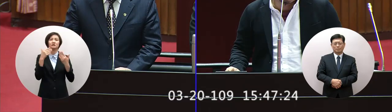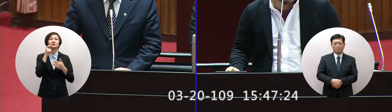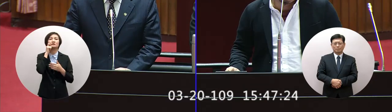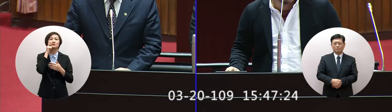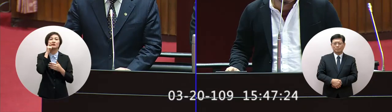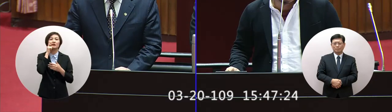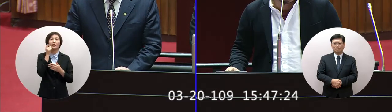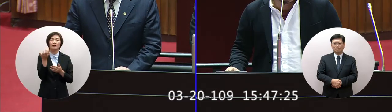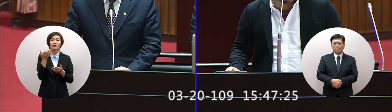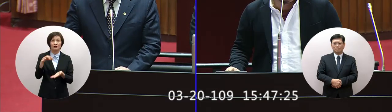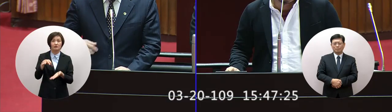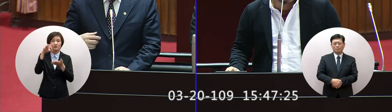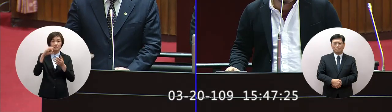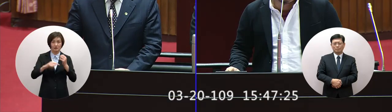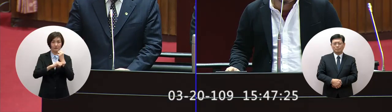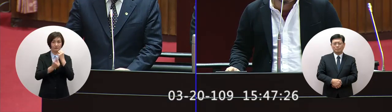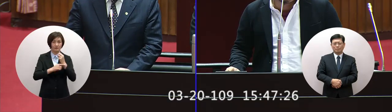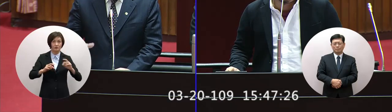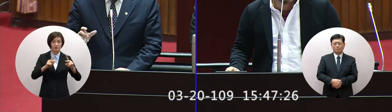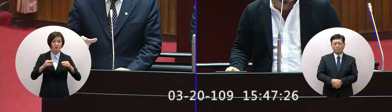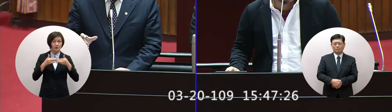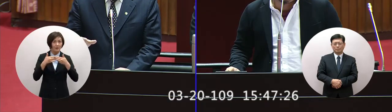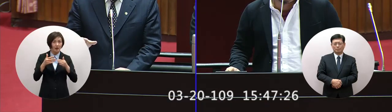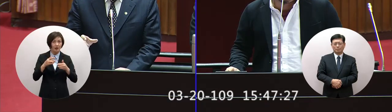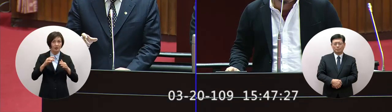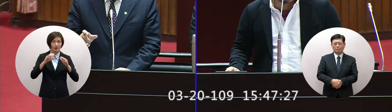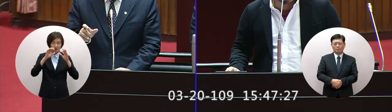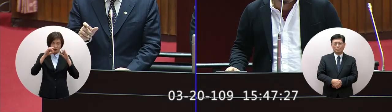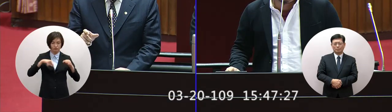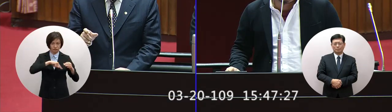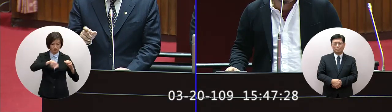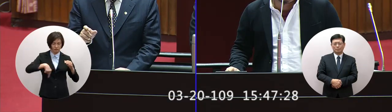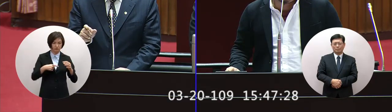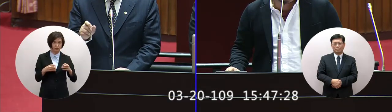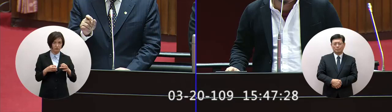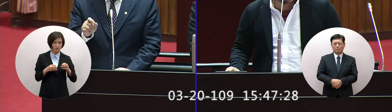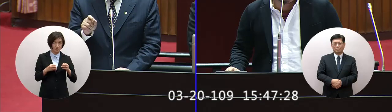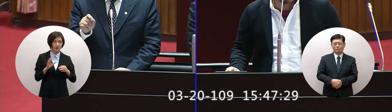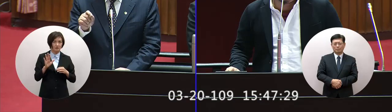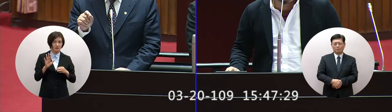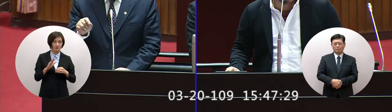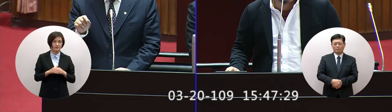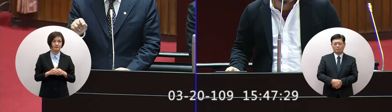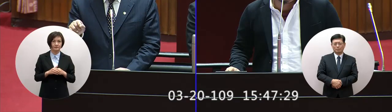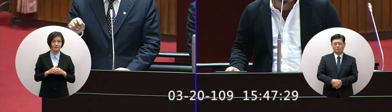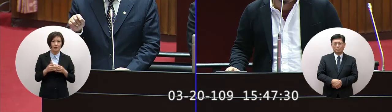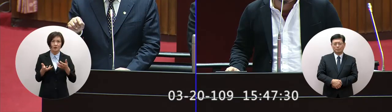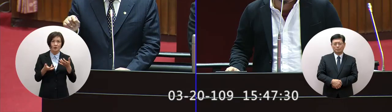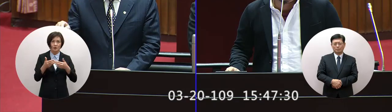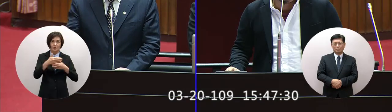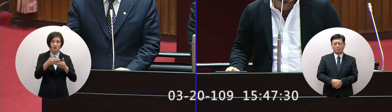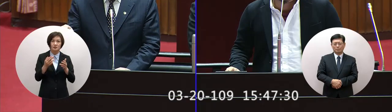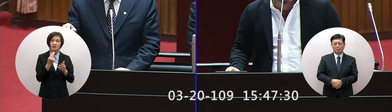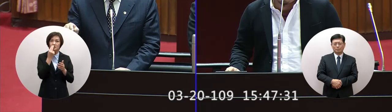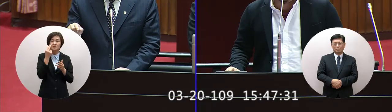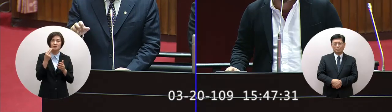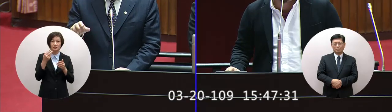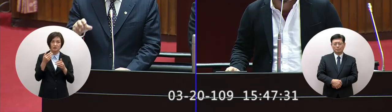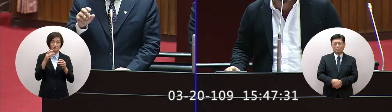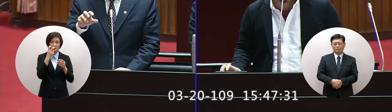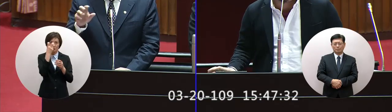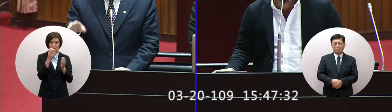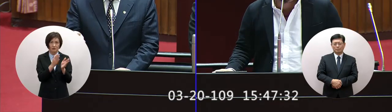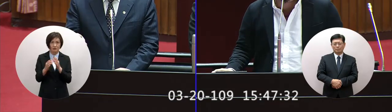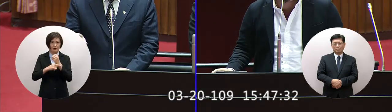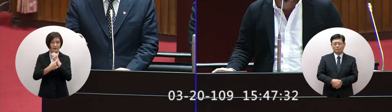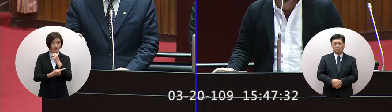员提说是不是要修法，我们自己在检讨调适这部分，确实因为当初是以温室气体减量及管理法，所以它